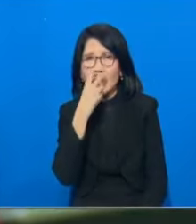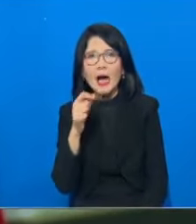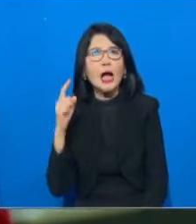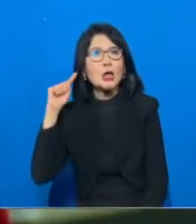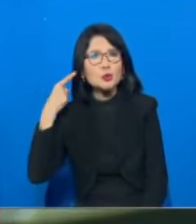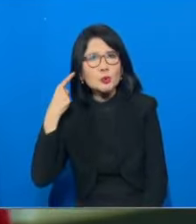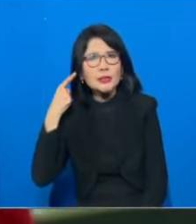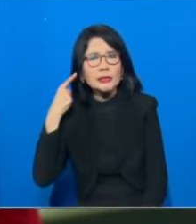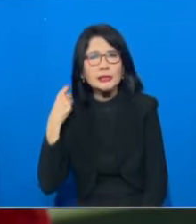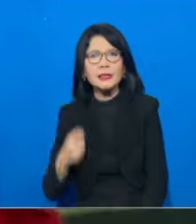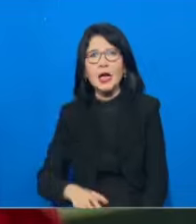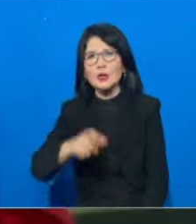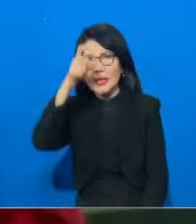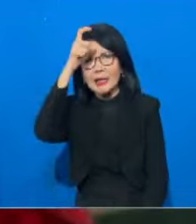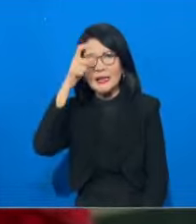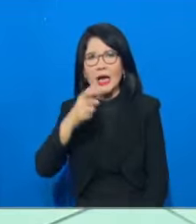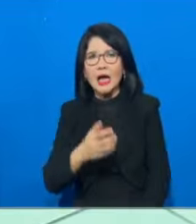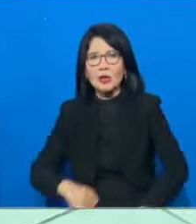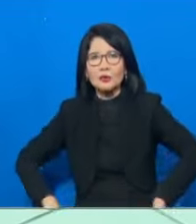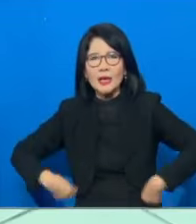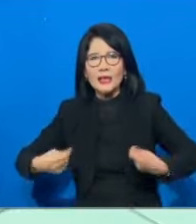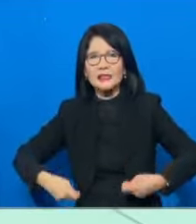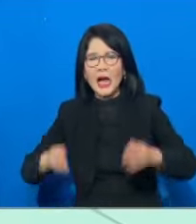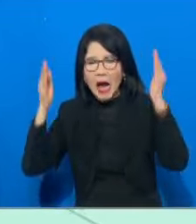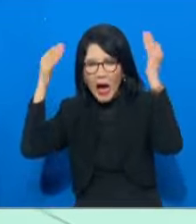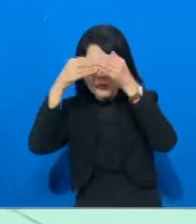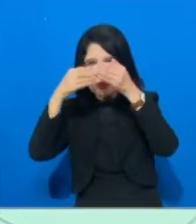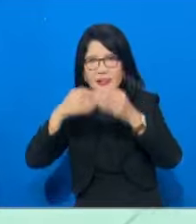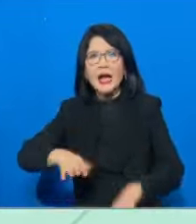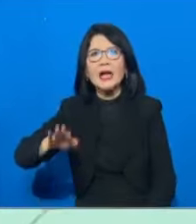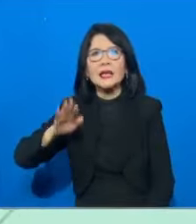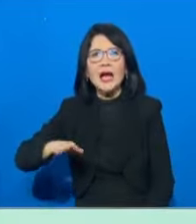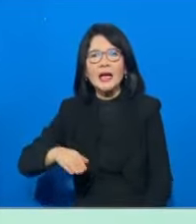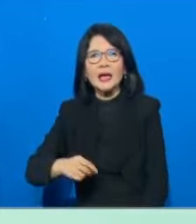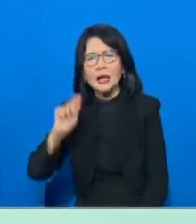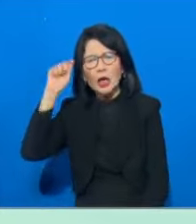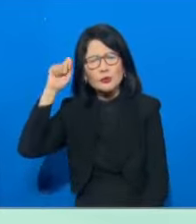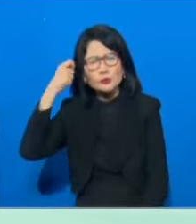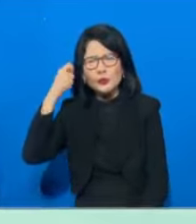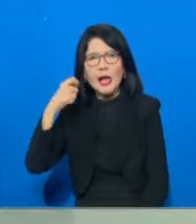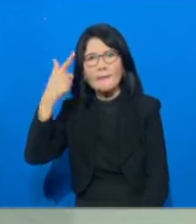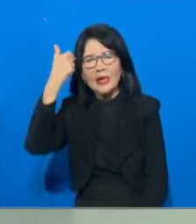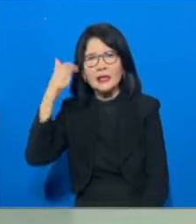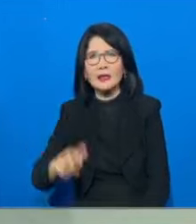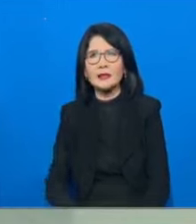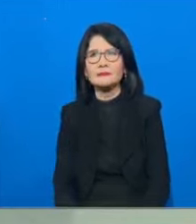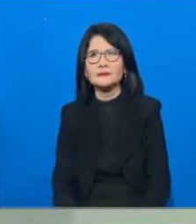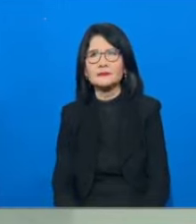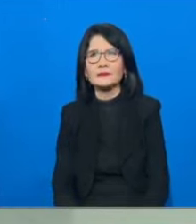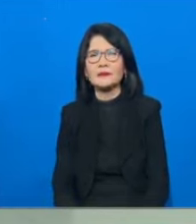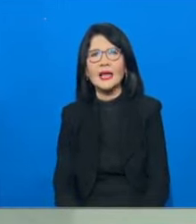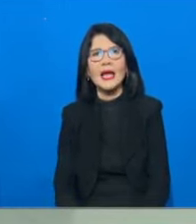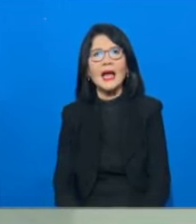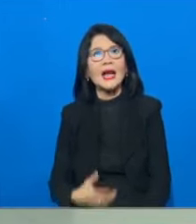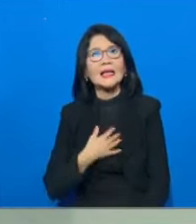Rungu Tun grahita tunaksa autis dan anak kesulitan belajar yang yang mengherankan